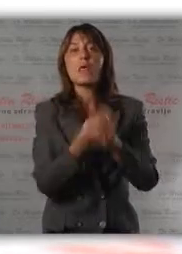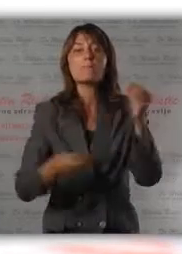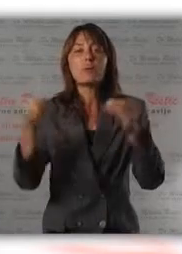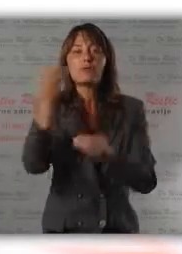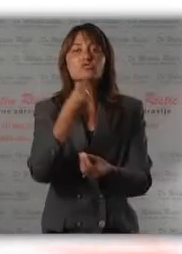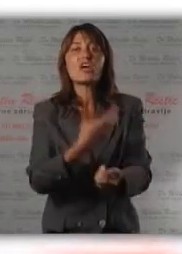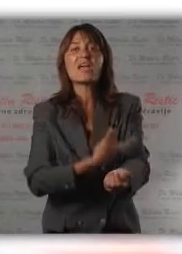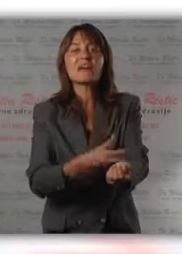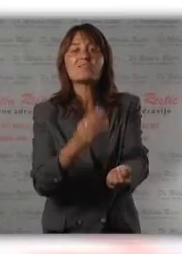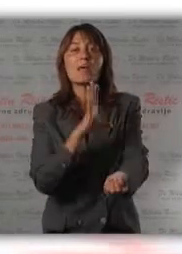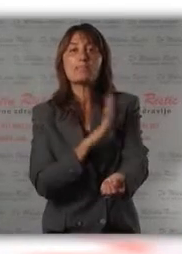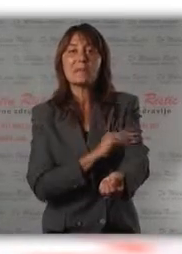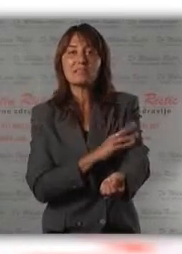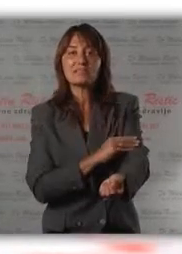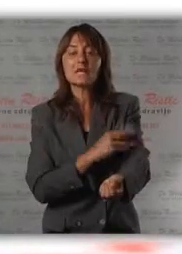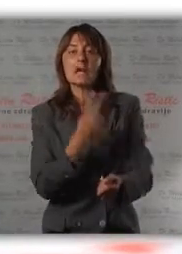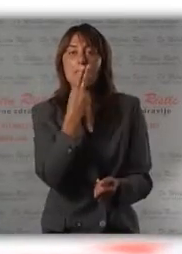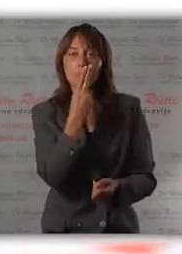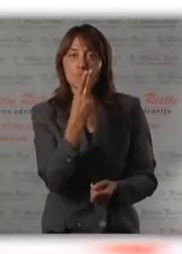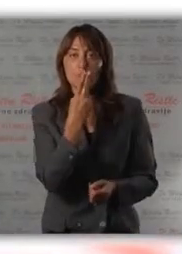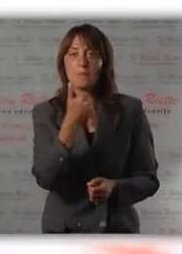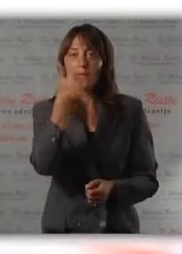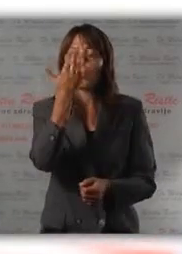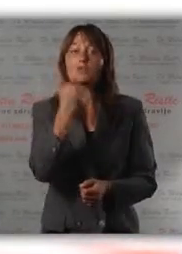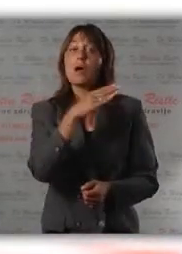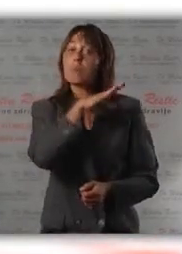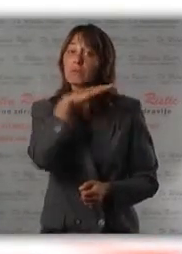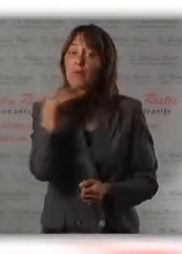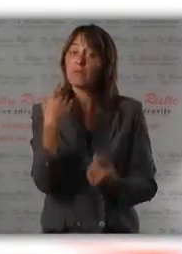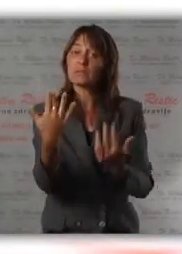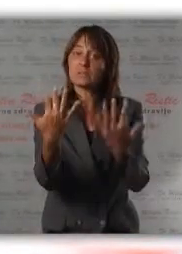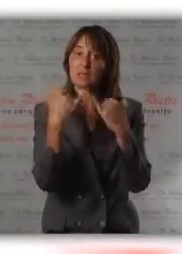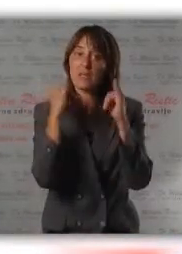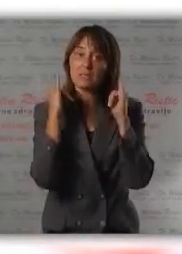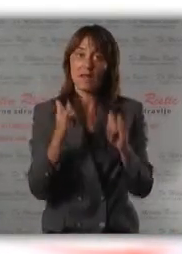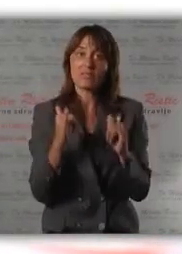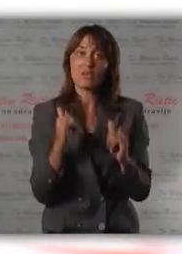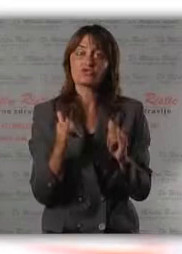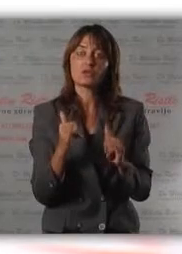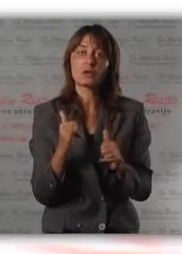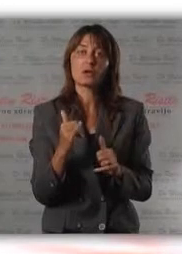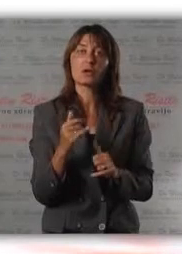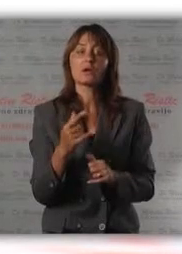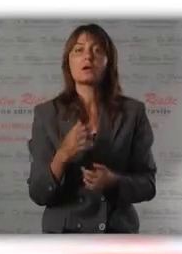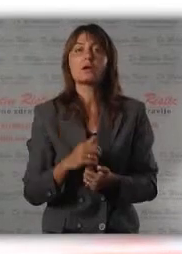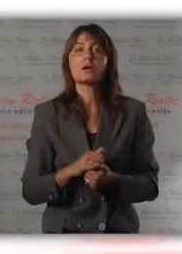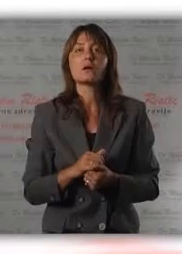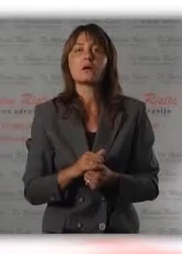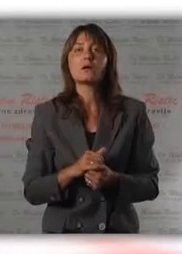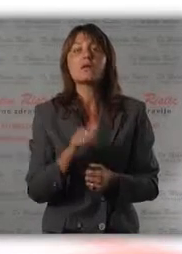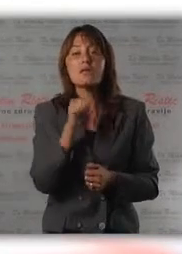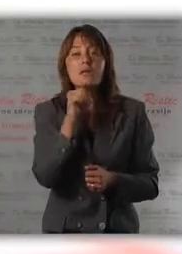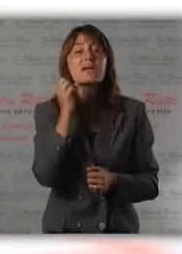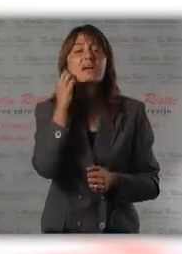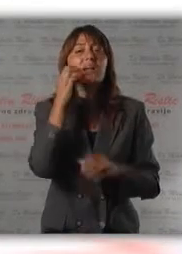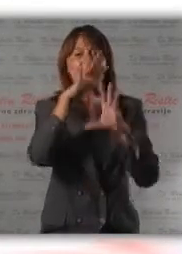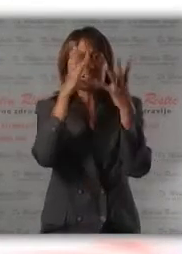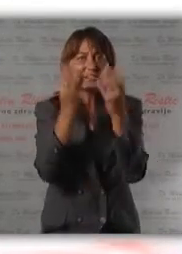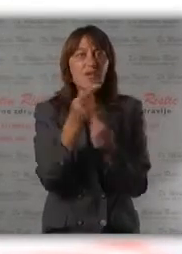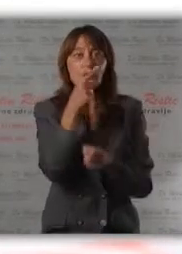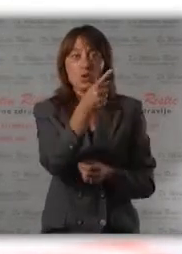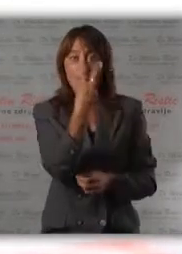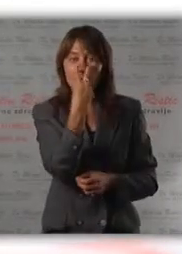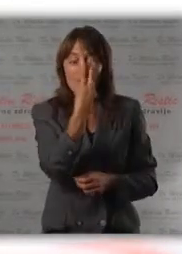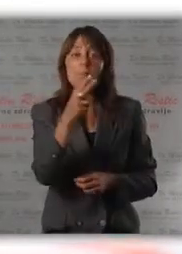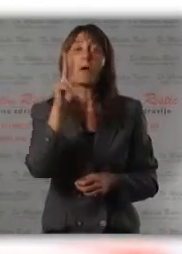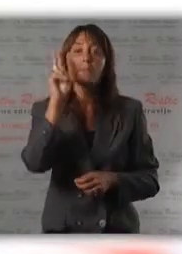zatim povećan krvni pritisak, pušenje kao jedan od vrlo zastupljenih današnjih poroka i kada sve to